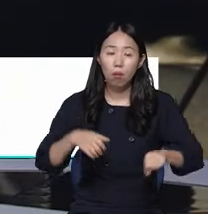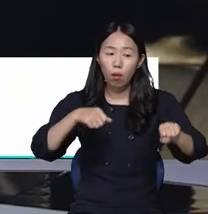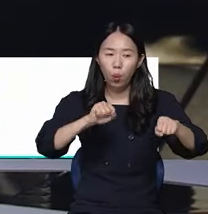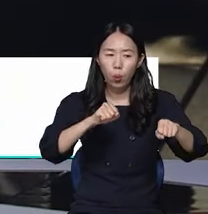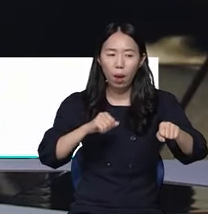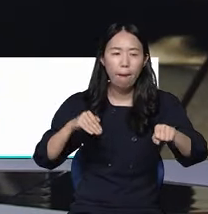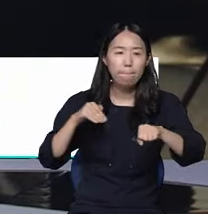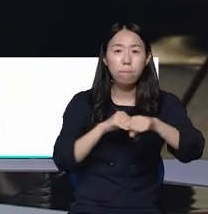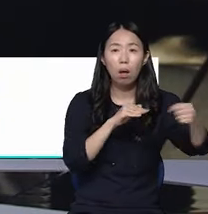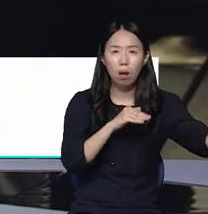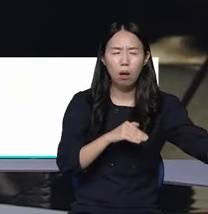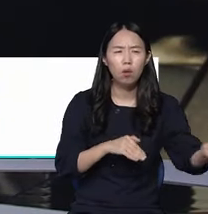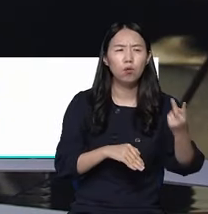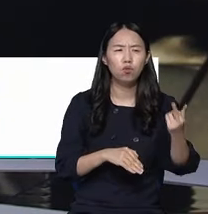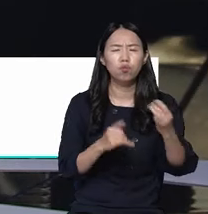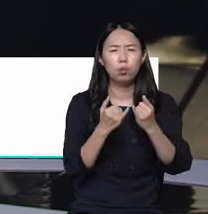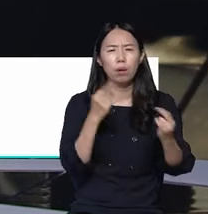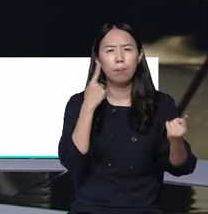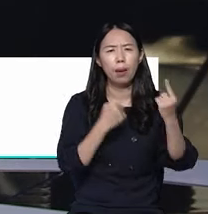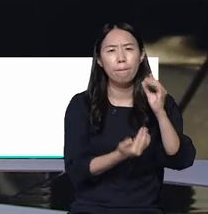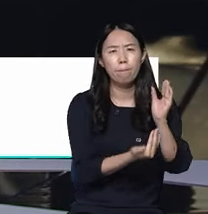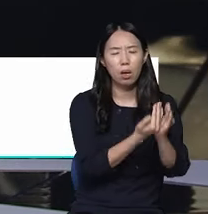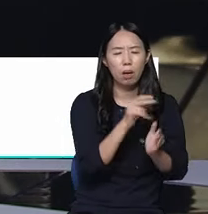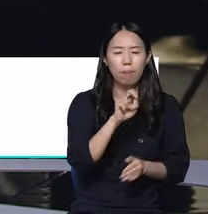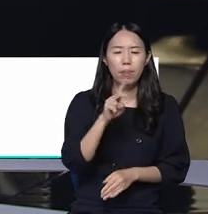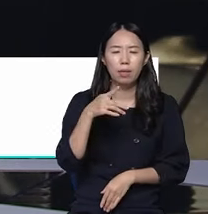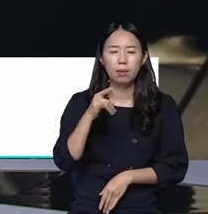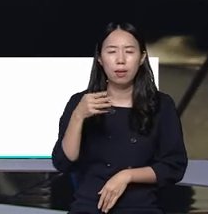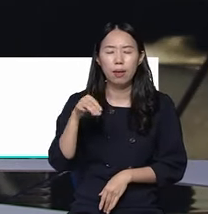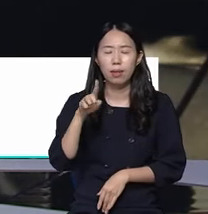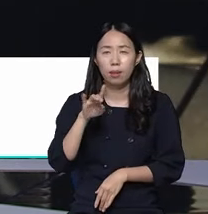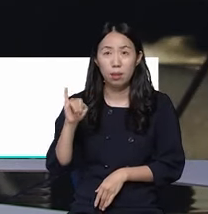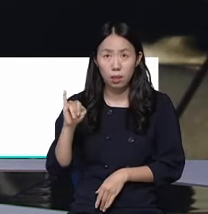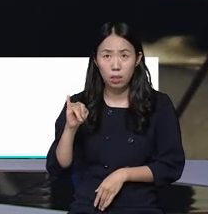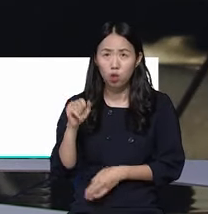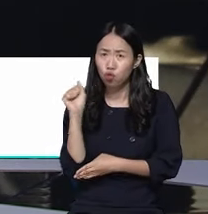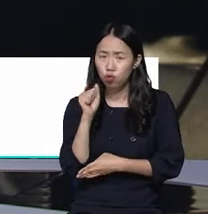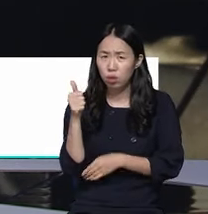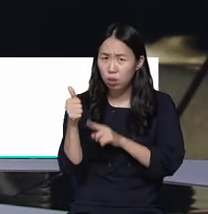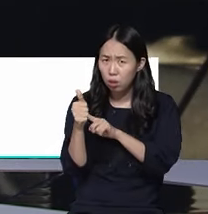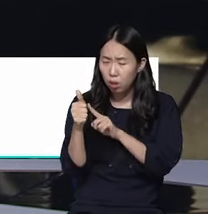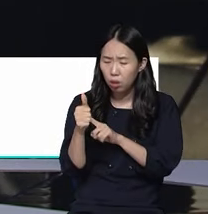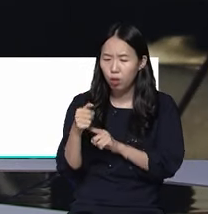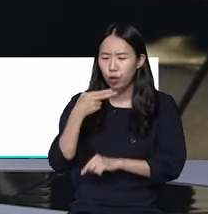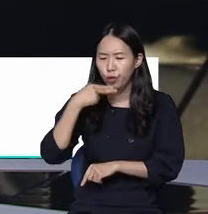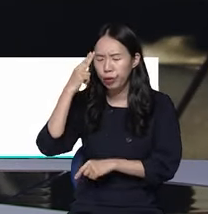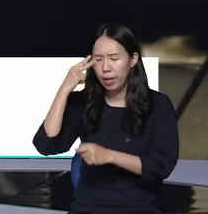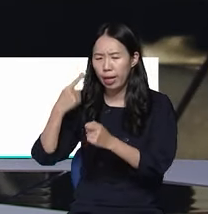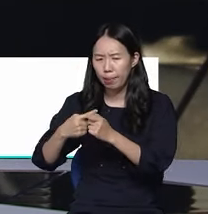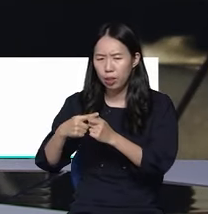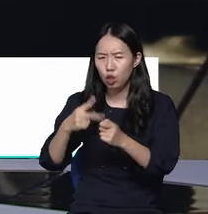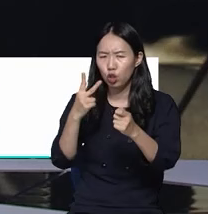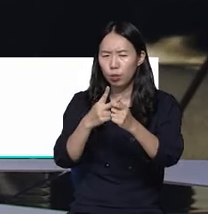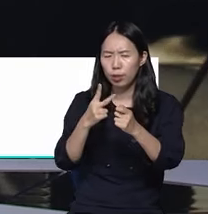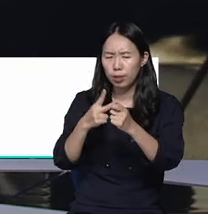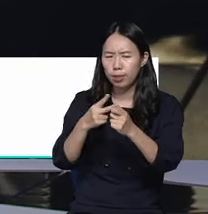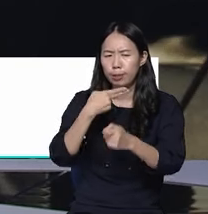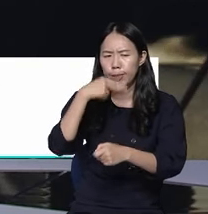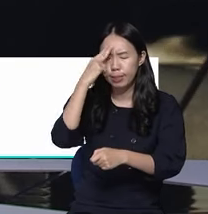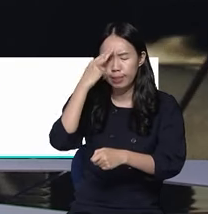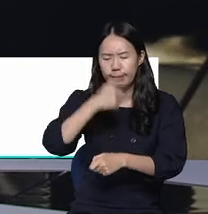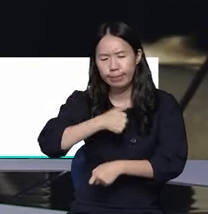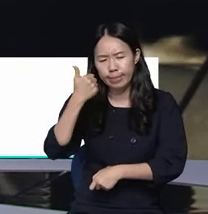오토바이를 치어 두 명의 사상자를 내고 달아난 마세라티 운전자는 소위 2차 술자리로 이동하는 과정에서 사고를 낸